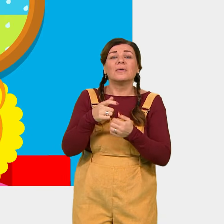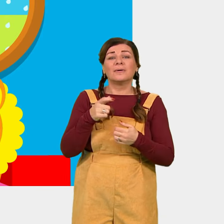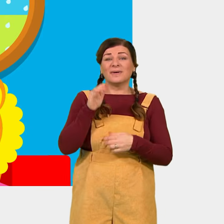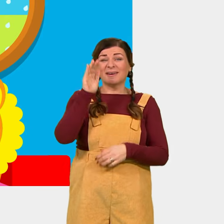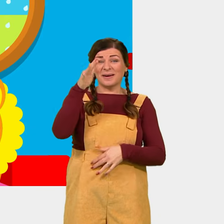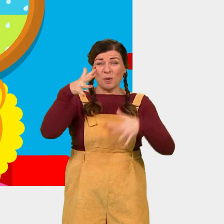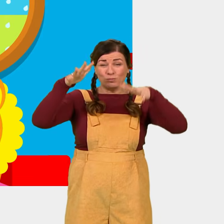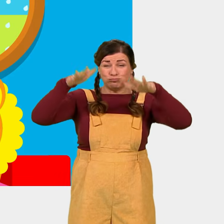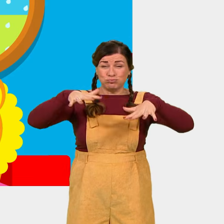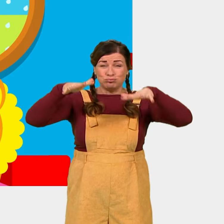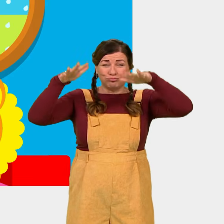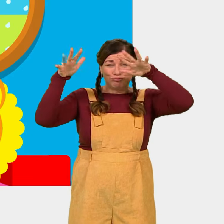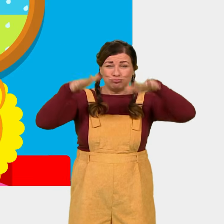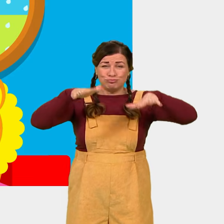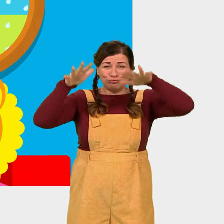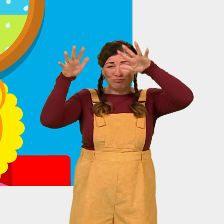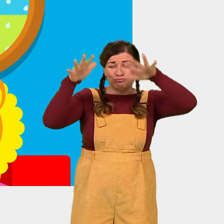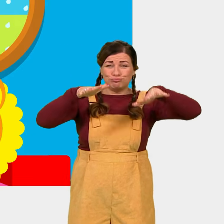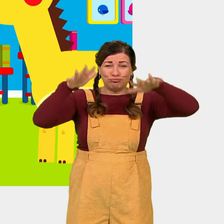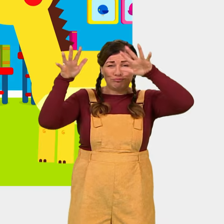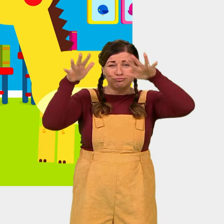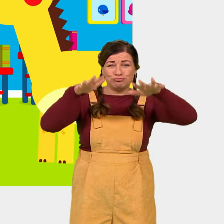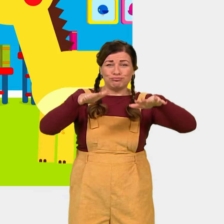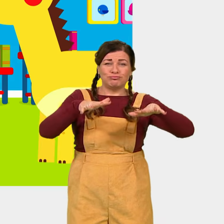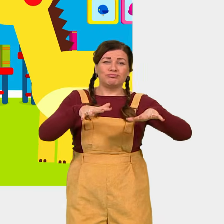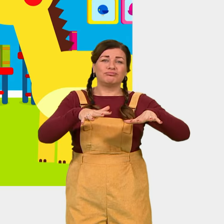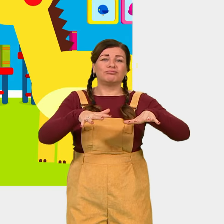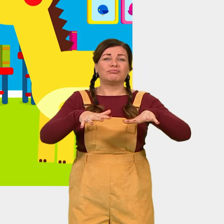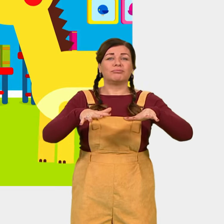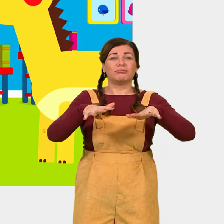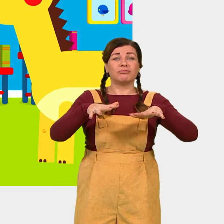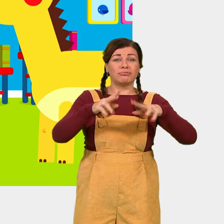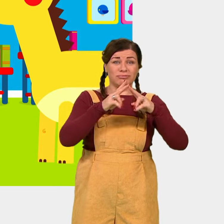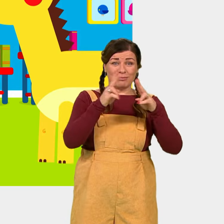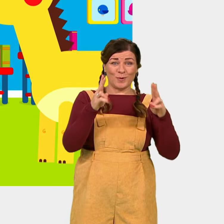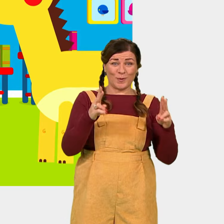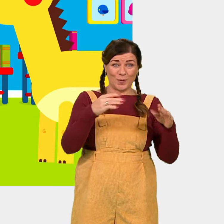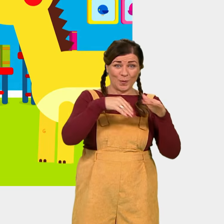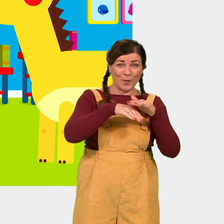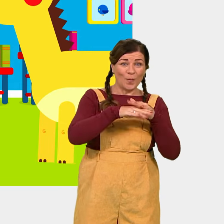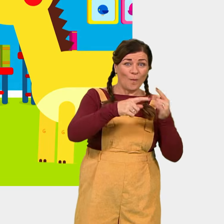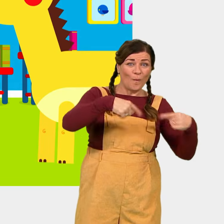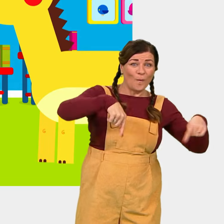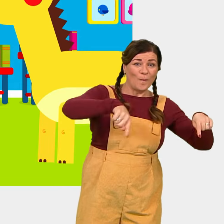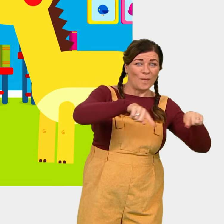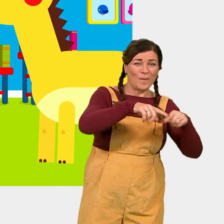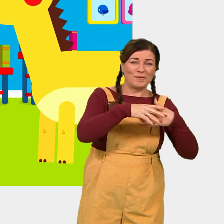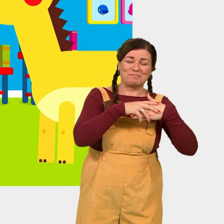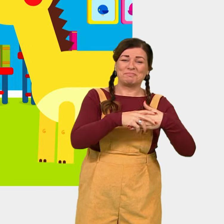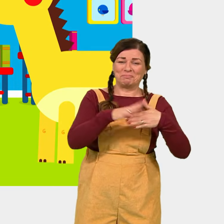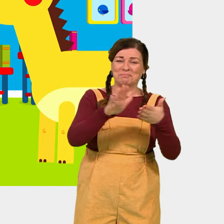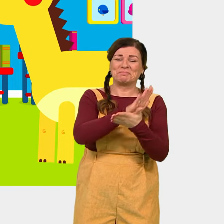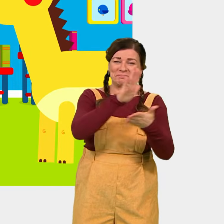tu allan yn suo ganu'n swynol, a thu fewn i dŷ cyw, roedd y criw o ffrindiau'n